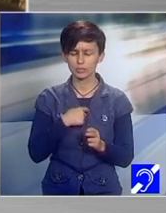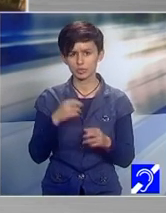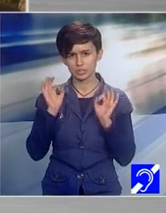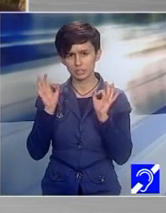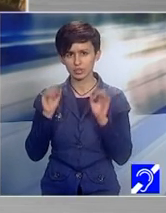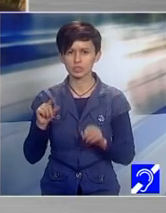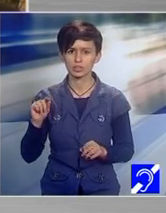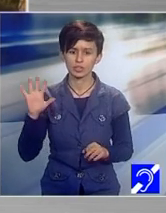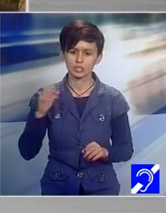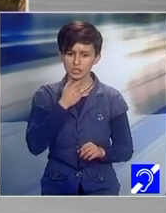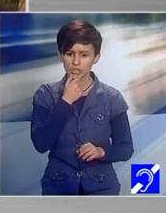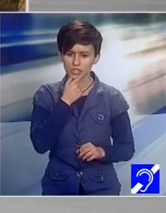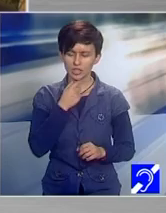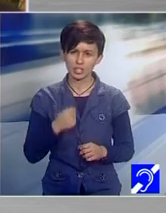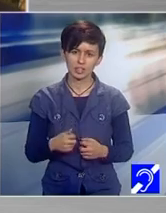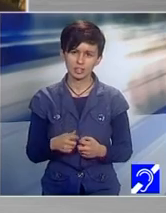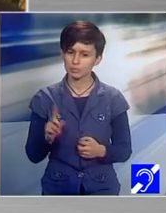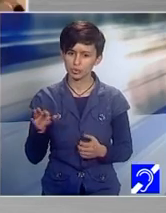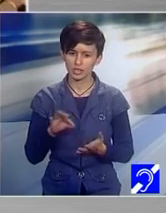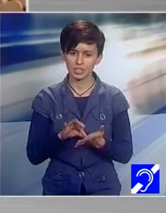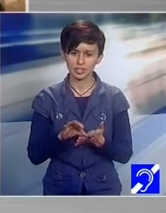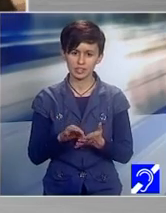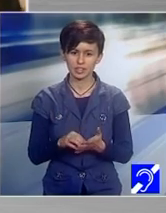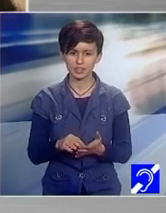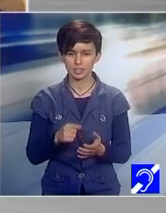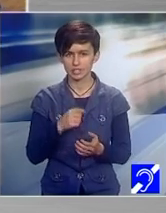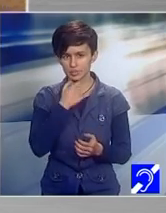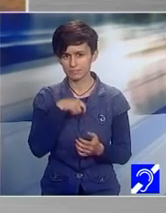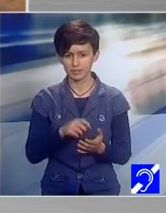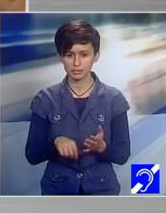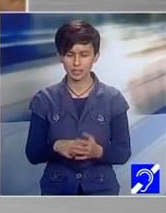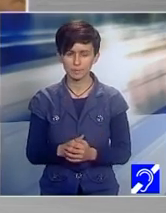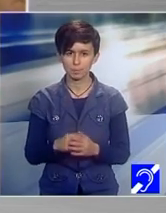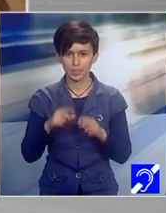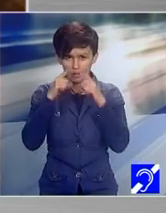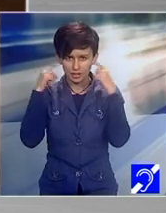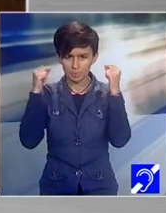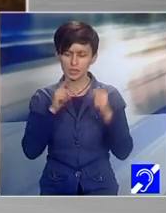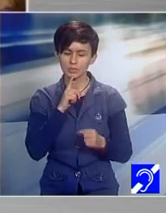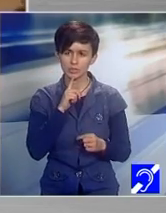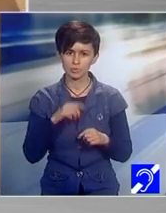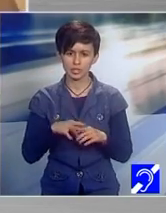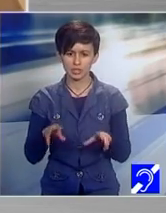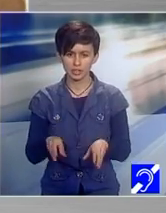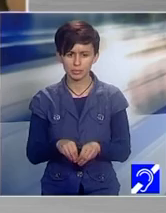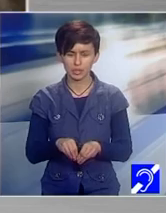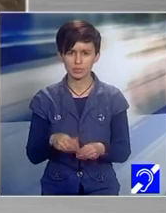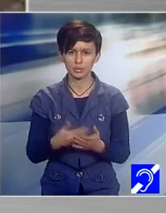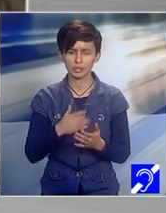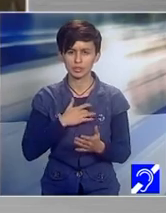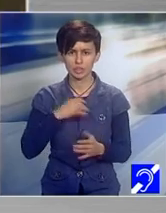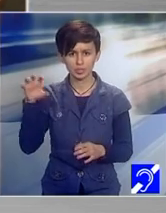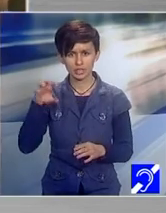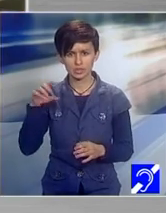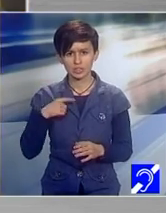folosi 25 de ani, nici n-are termen de casare. Balul caritabil, intitulat Împreună pentru Inima Transilvaniei, este la a treia